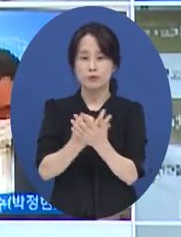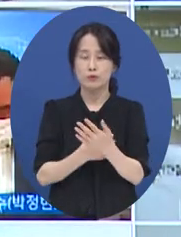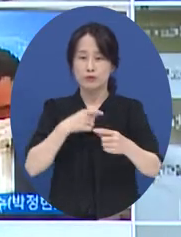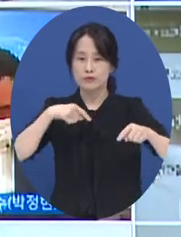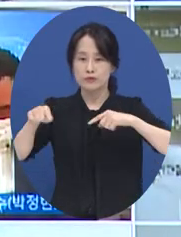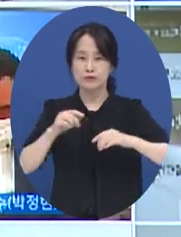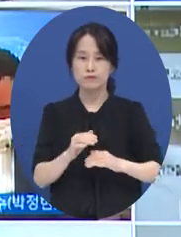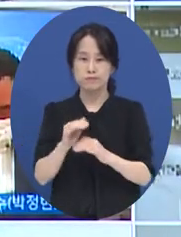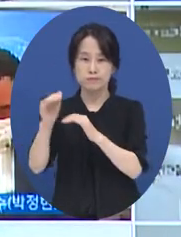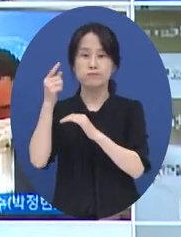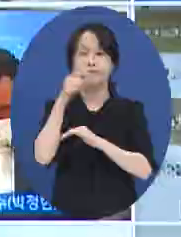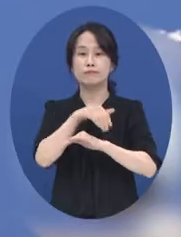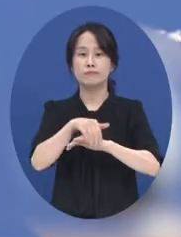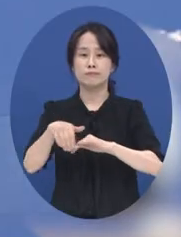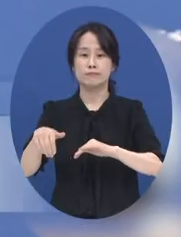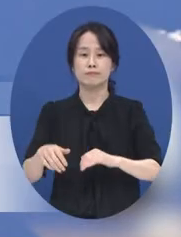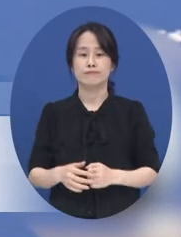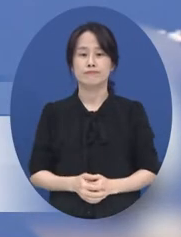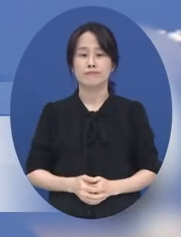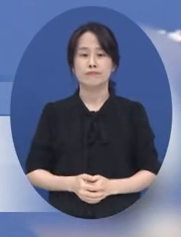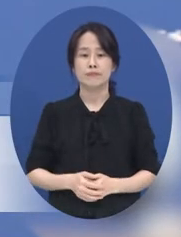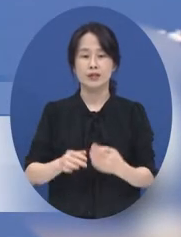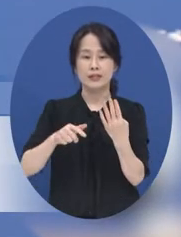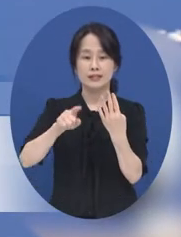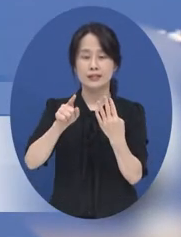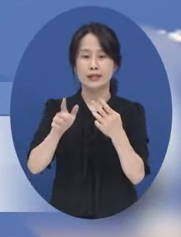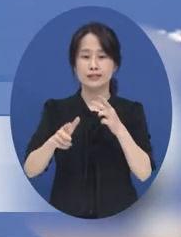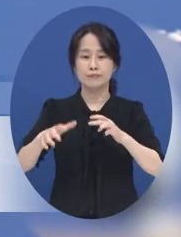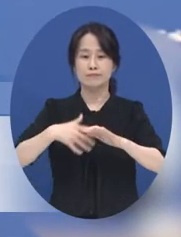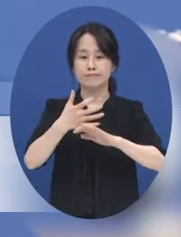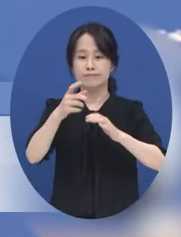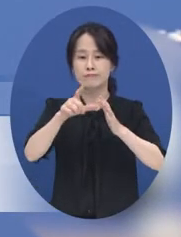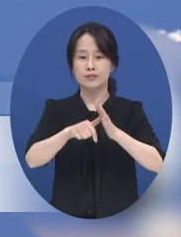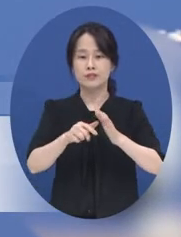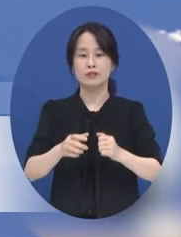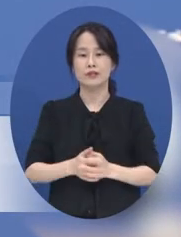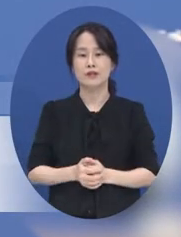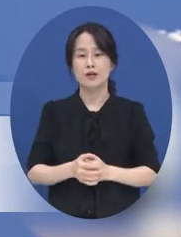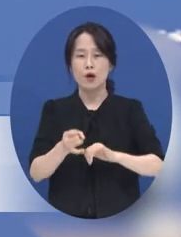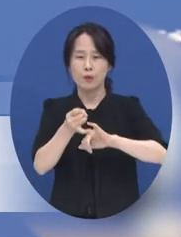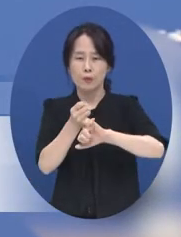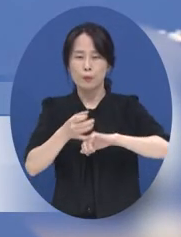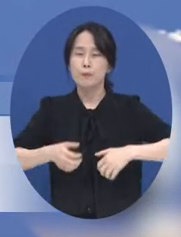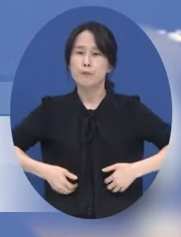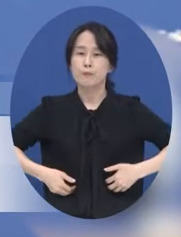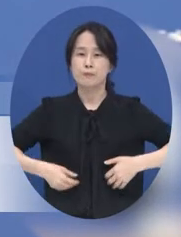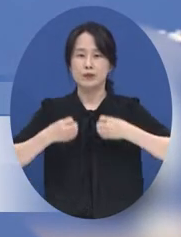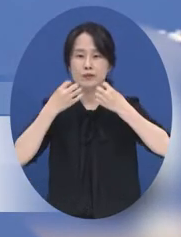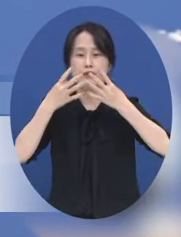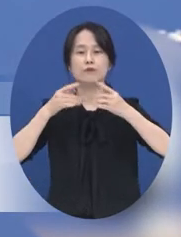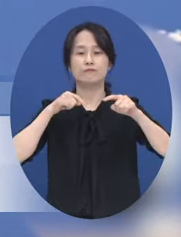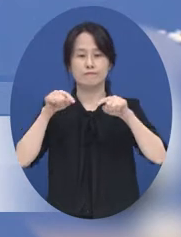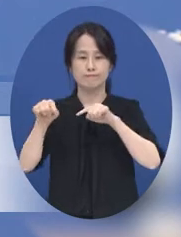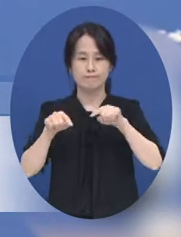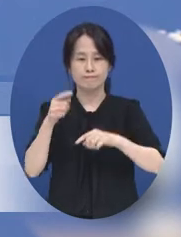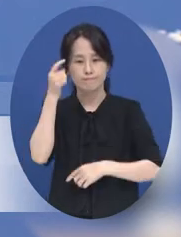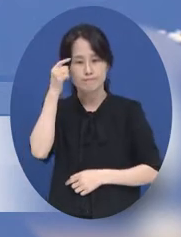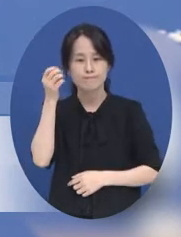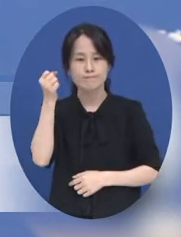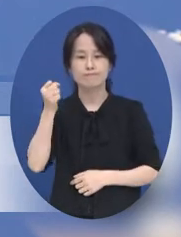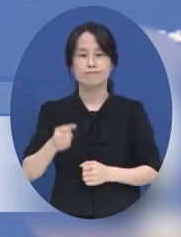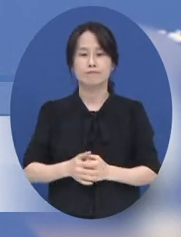정책을 추진하게 됩니다. 이 4차 산업혁명 시대에 정말 피할 수 없는 새로운 정책이다 이렇게